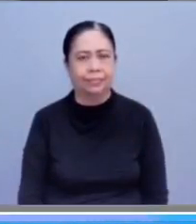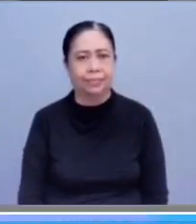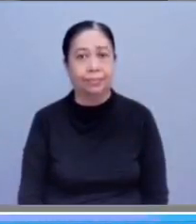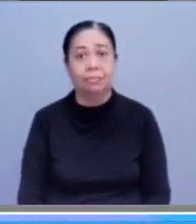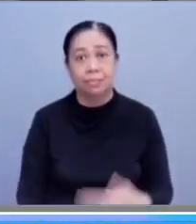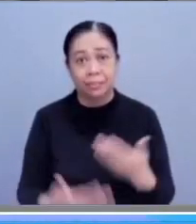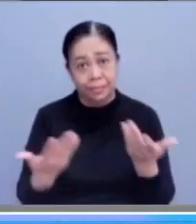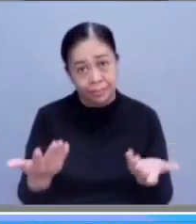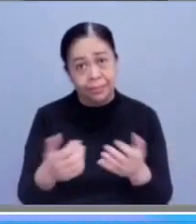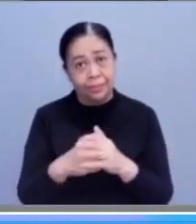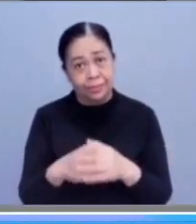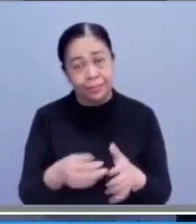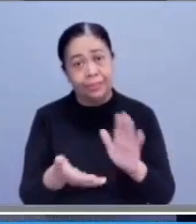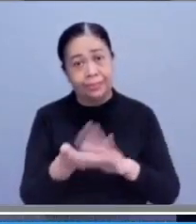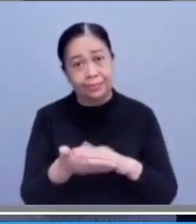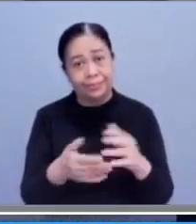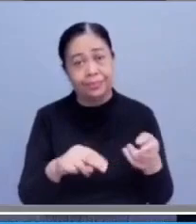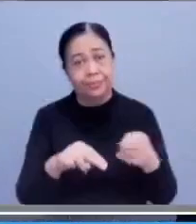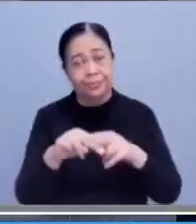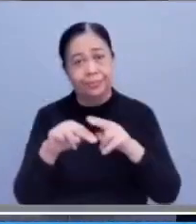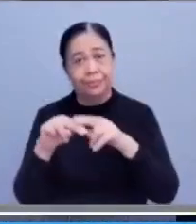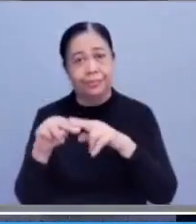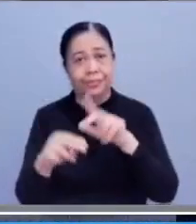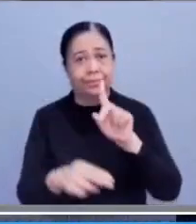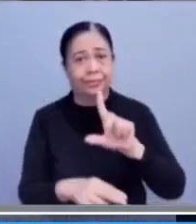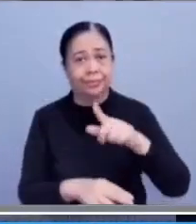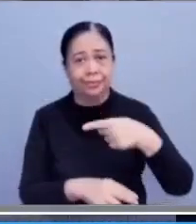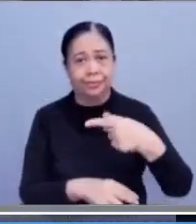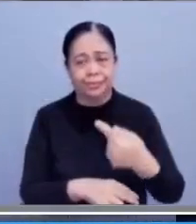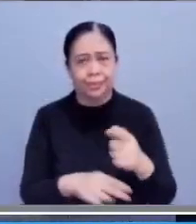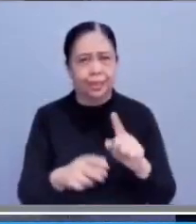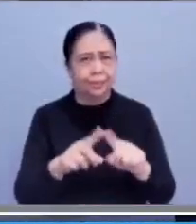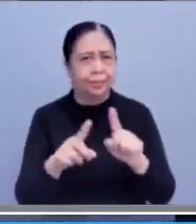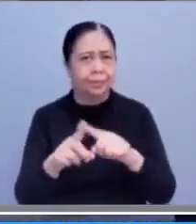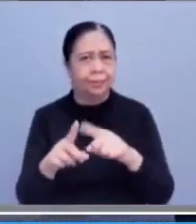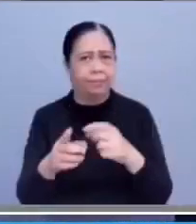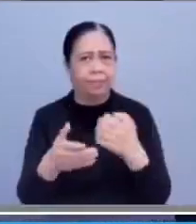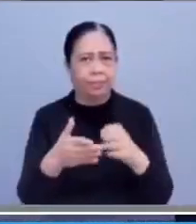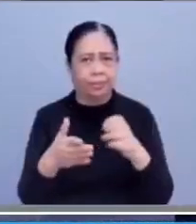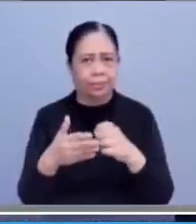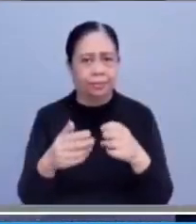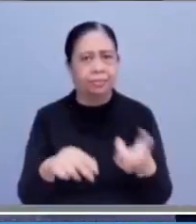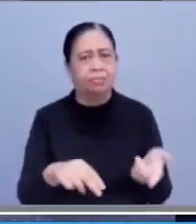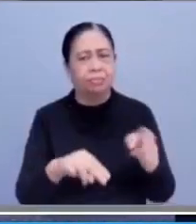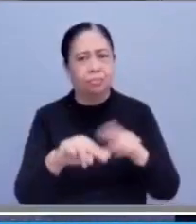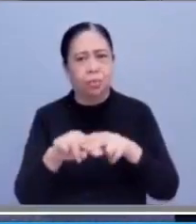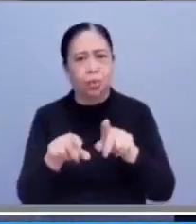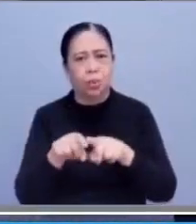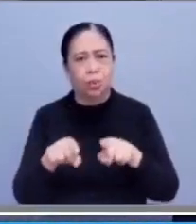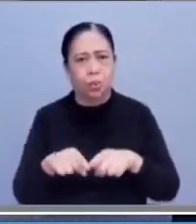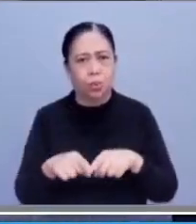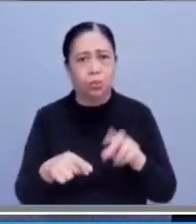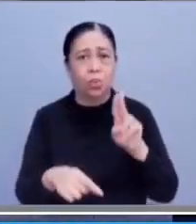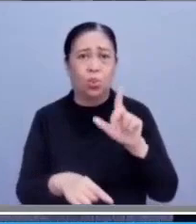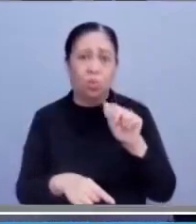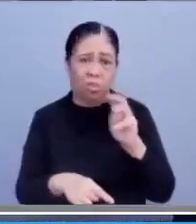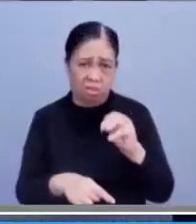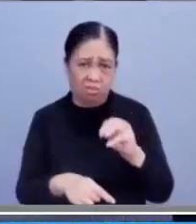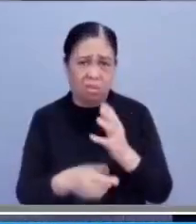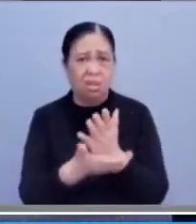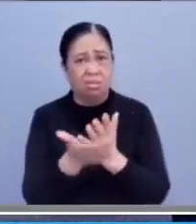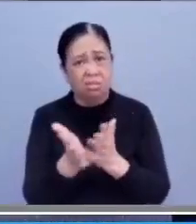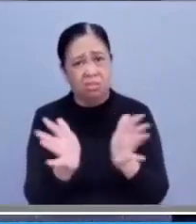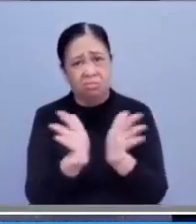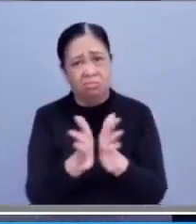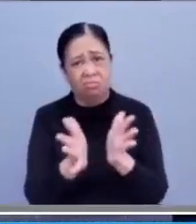pagmahal ng kada tangke ng LPG at iba pang bilihin nagtaas na rin ho ng presyo ng ulam yung ilang karenderya naman Naku